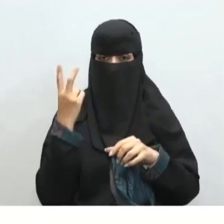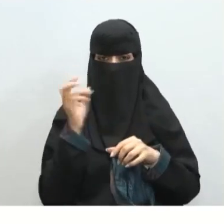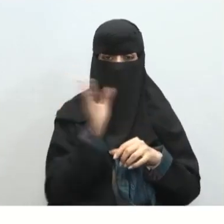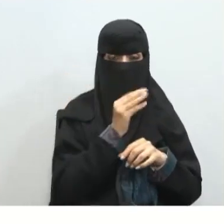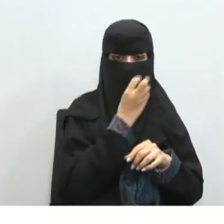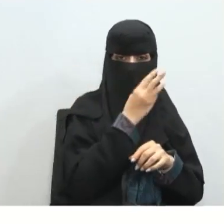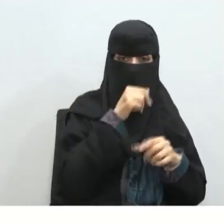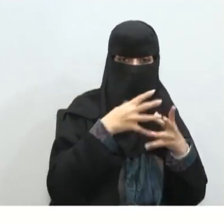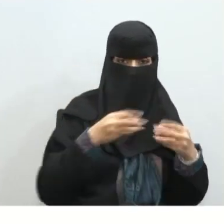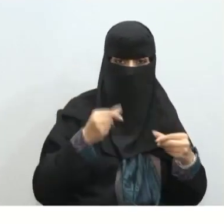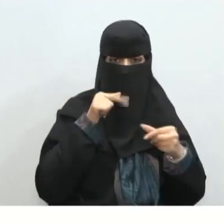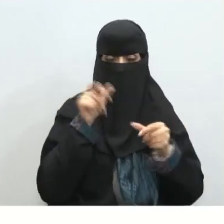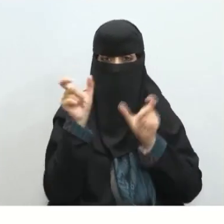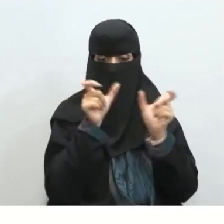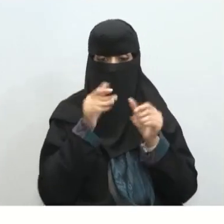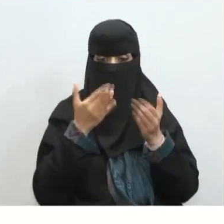هذه